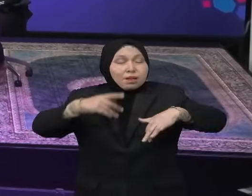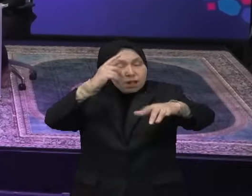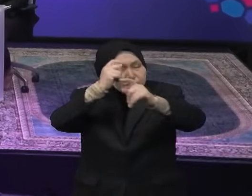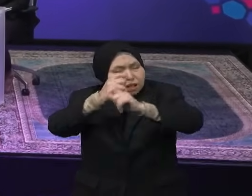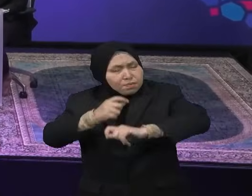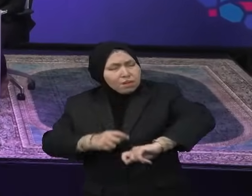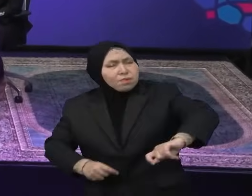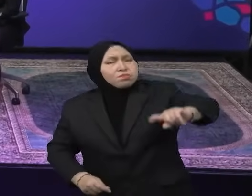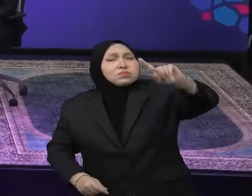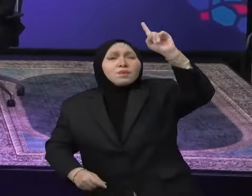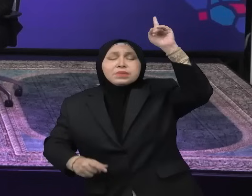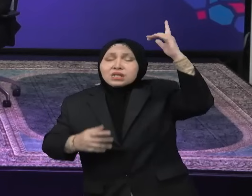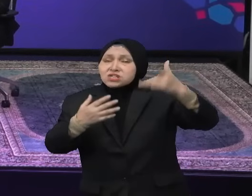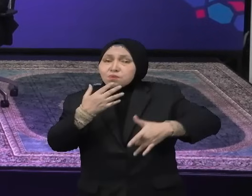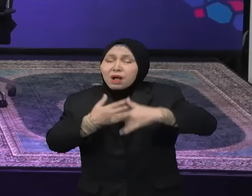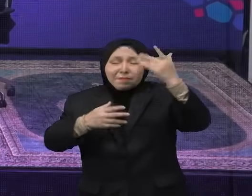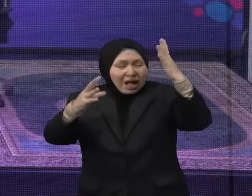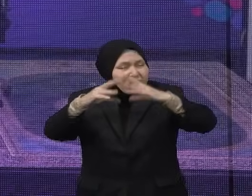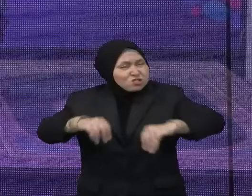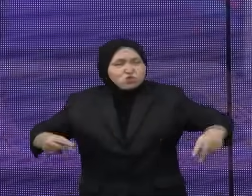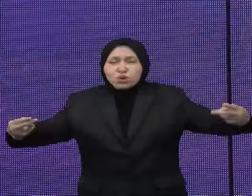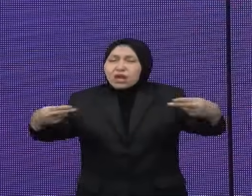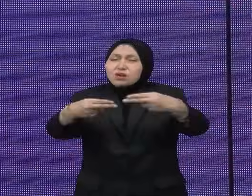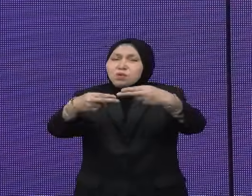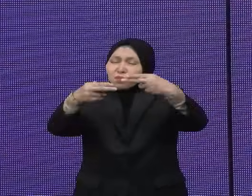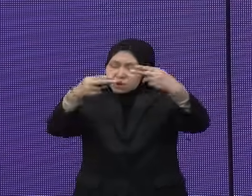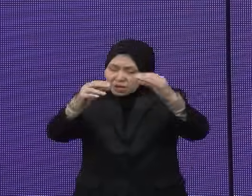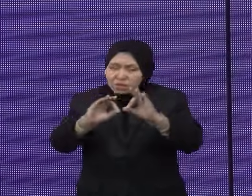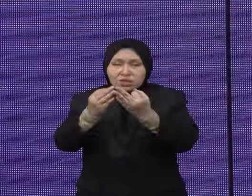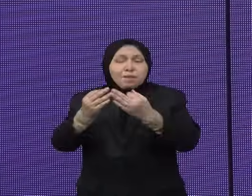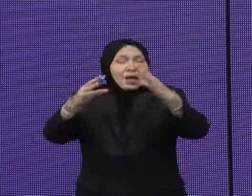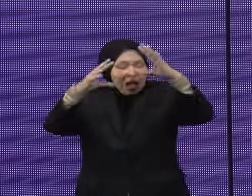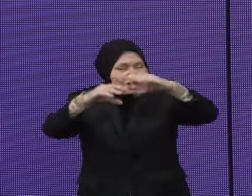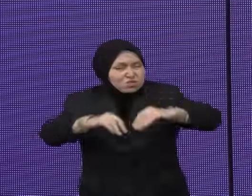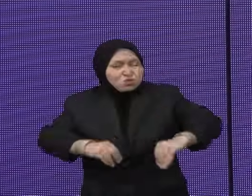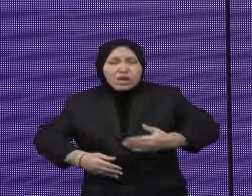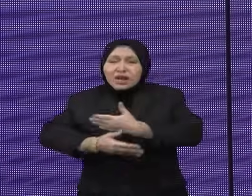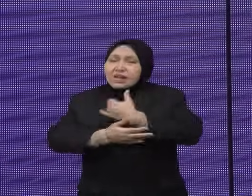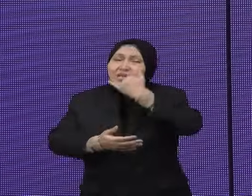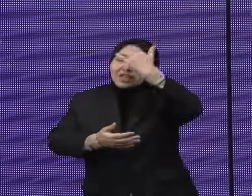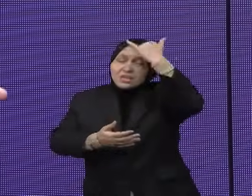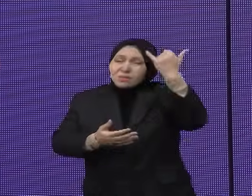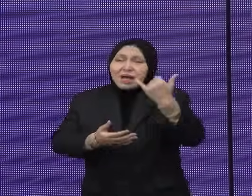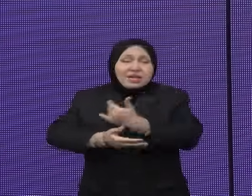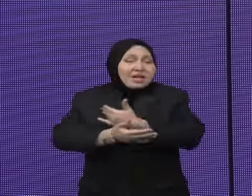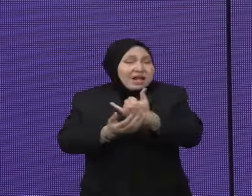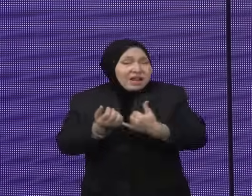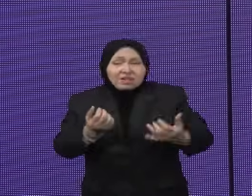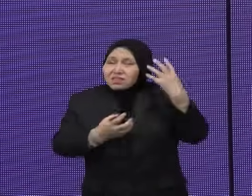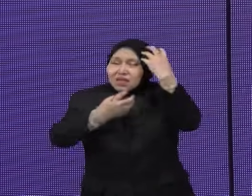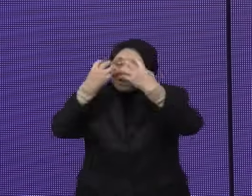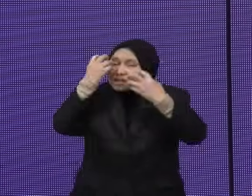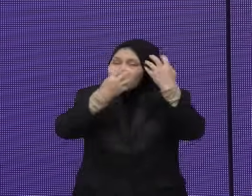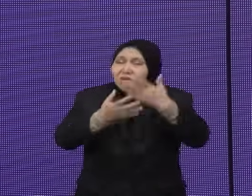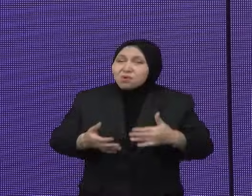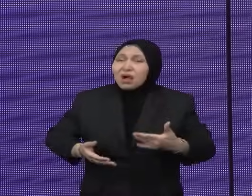pertama, menghancurkan silaturahim, menghancurkan anak yatim, Ustaz. Ya, pasal anak yang lahir itu dia pun akan keliru juga.